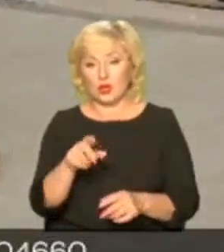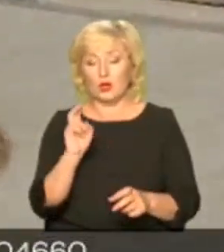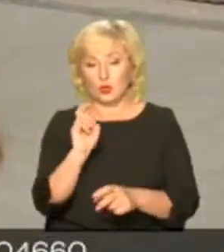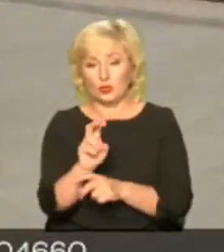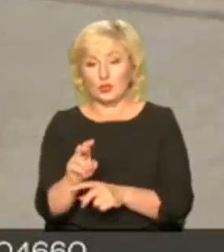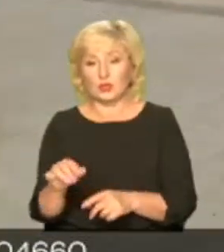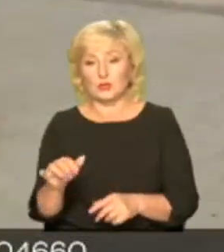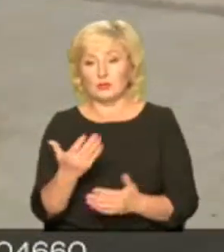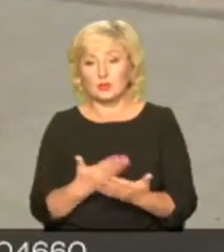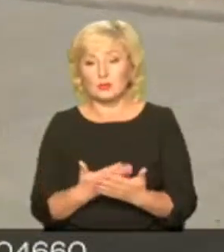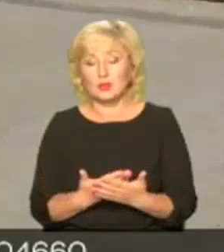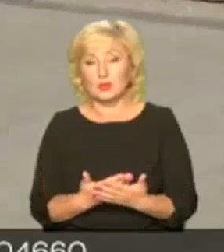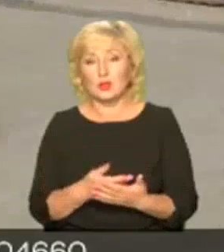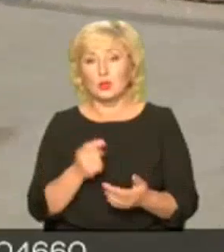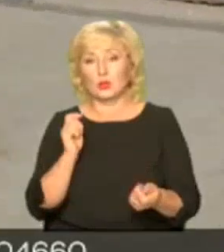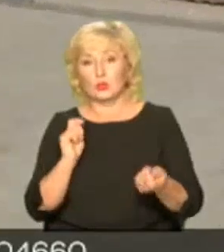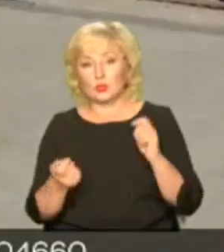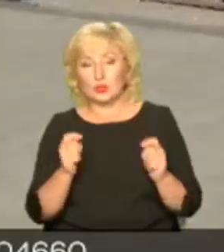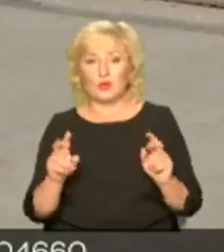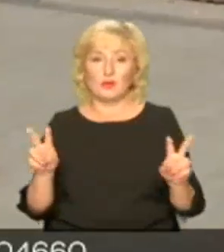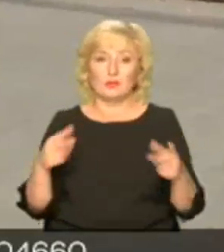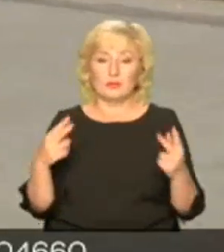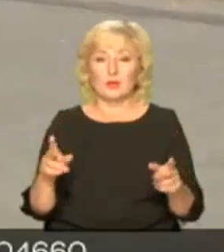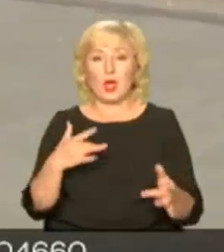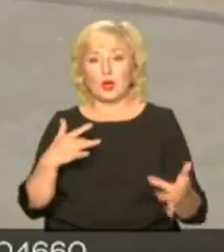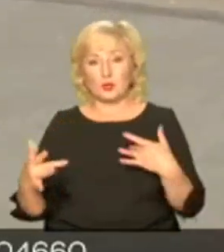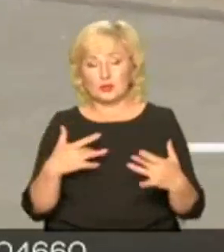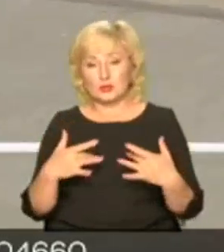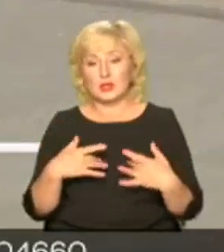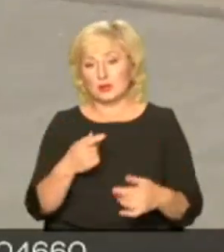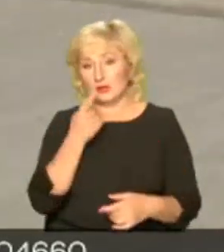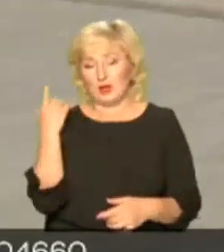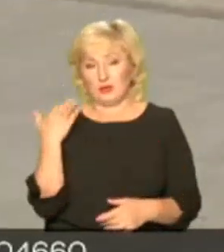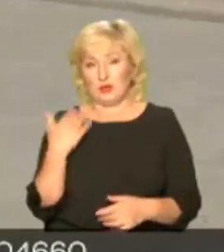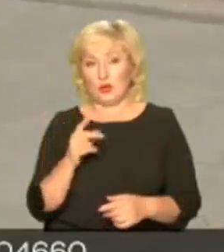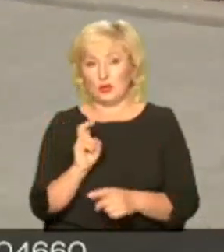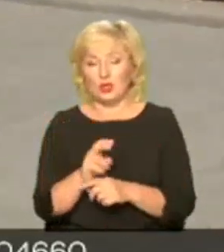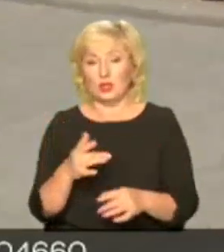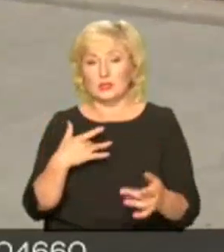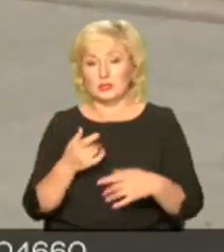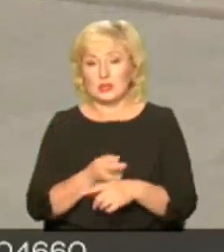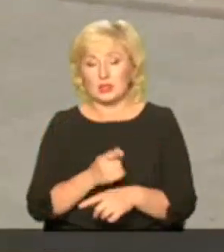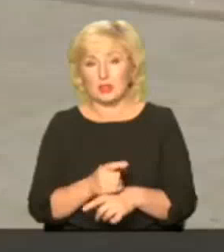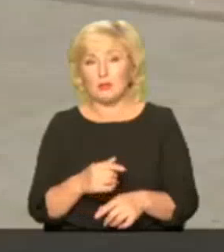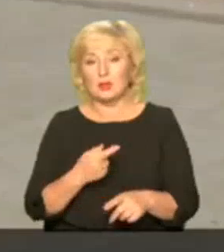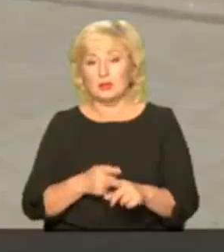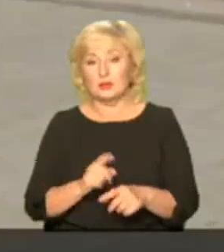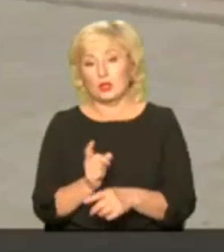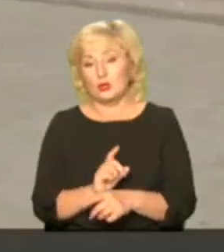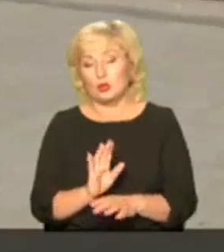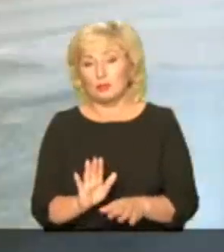знаю, тусовища? На концерти Ніна Стендап ходила один раз, тому я думаю, це норм.